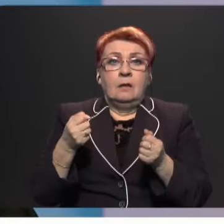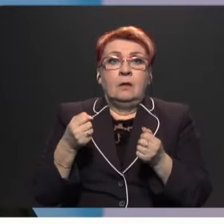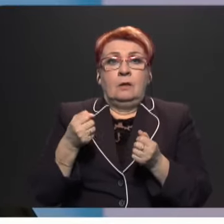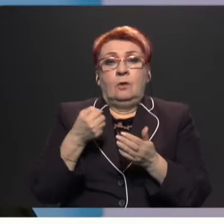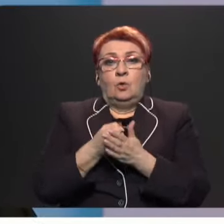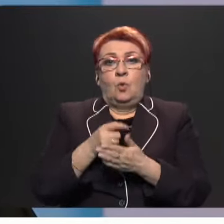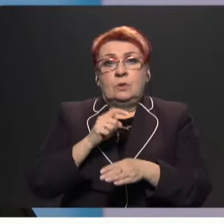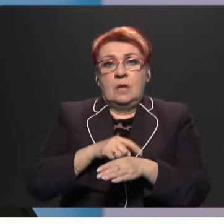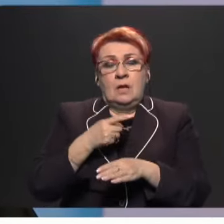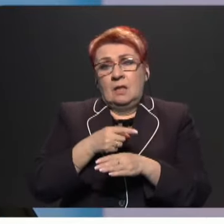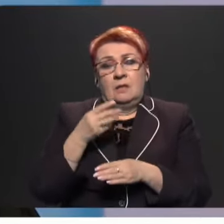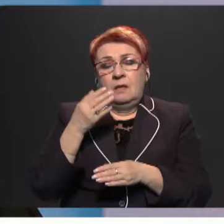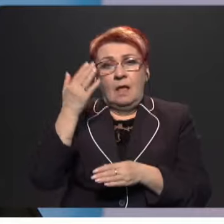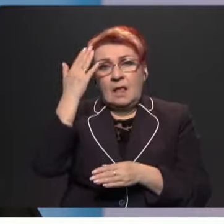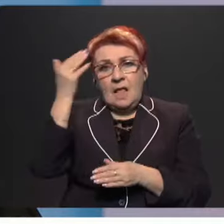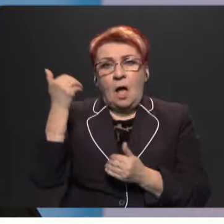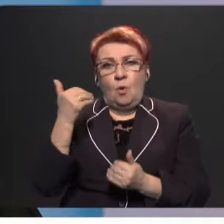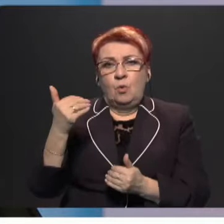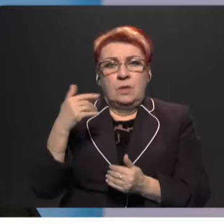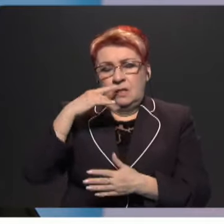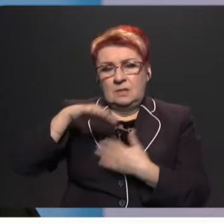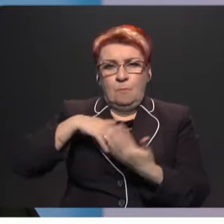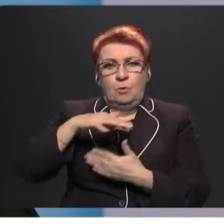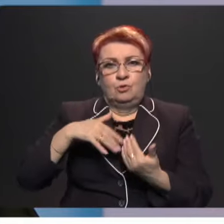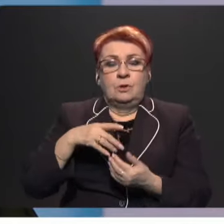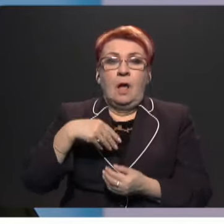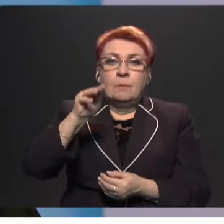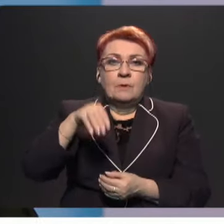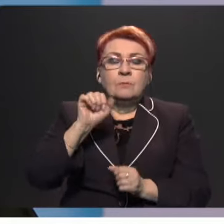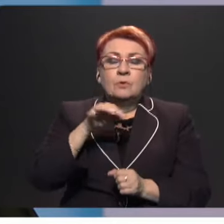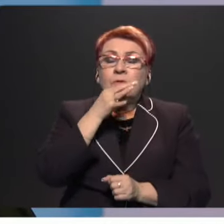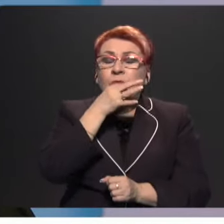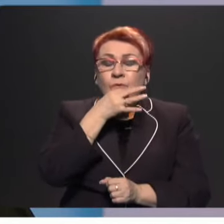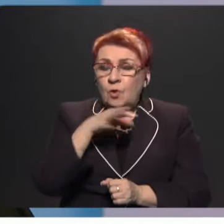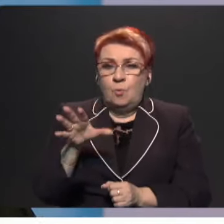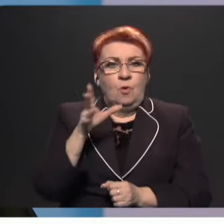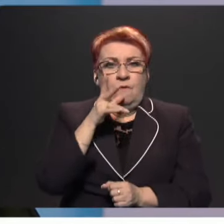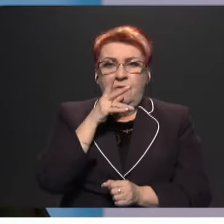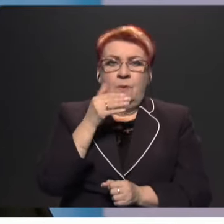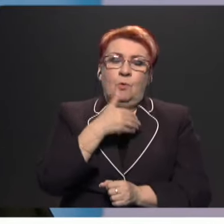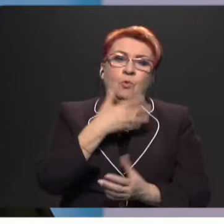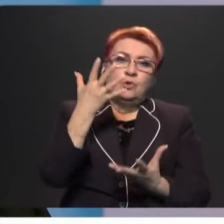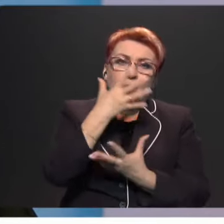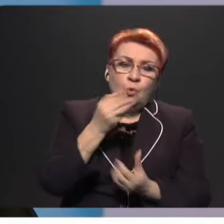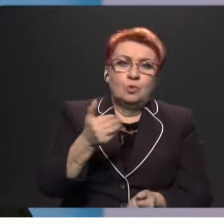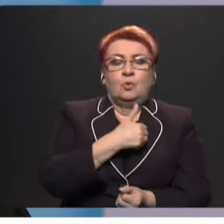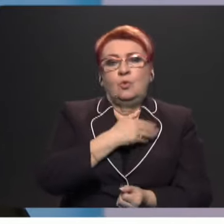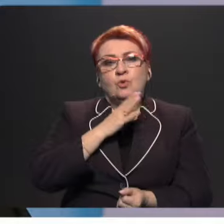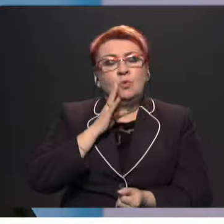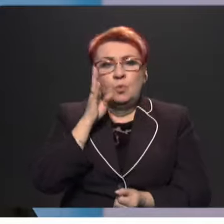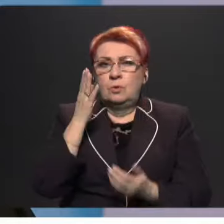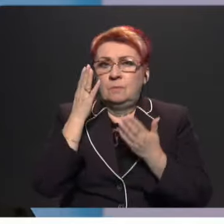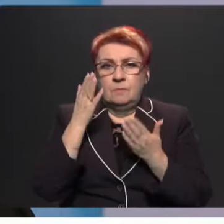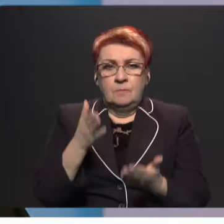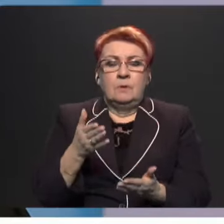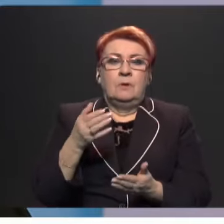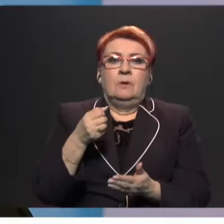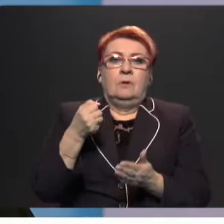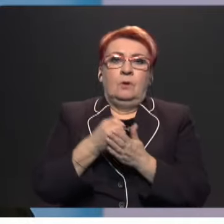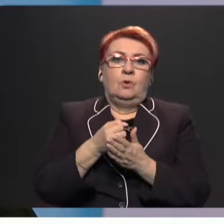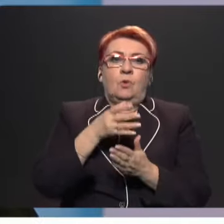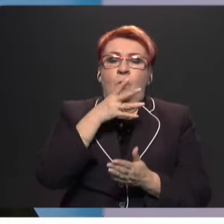покойников. Это все народное заблуждение. Поэтому отпевать можно в любое время дня, хочешь ночью, хочешь утром, хочешь до